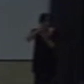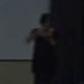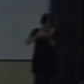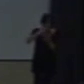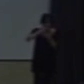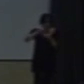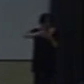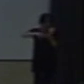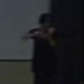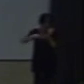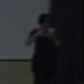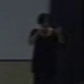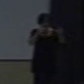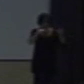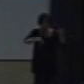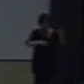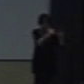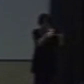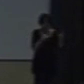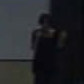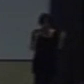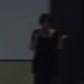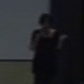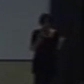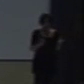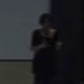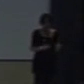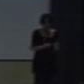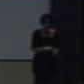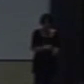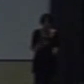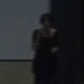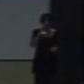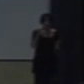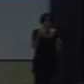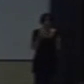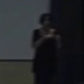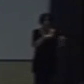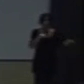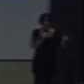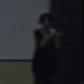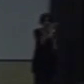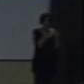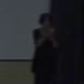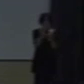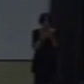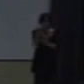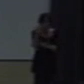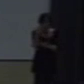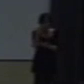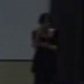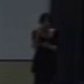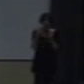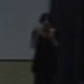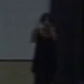feina. I ja posats a dir què més no va bé en la meva, afegiré que ara, a la majoria de diaris, qui sap de fotografia no mana i qui mana no en sap